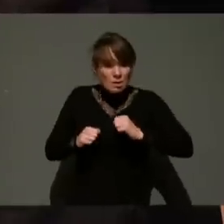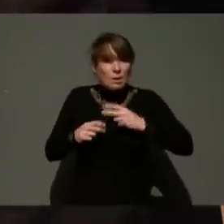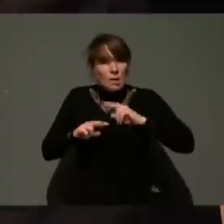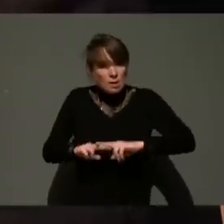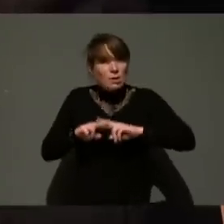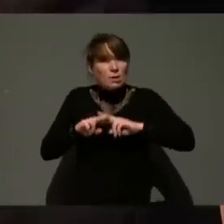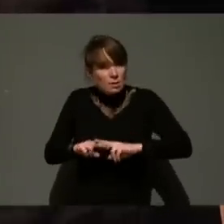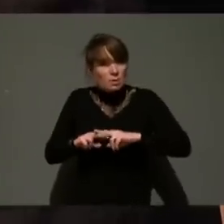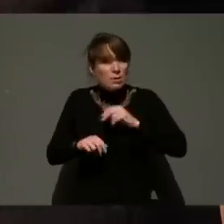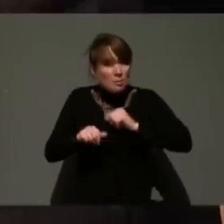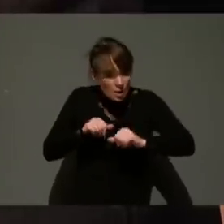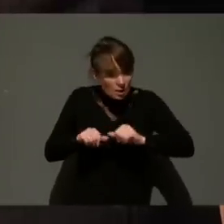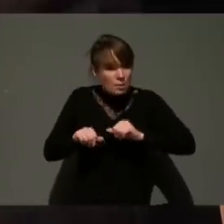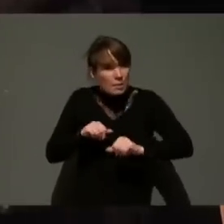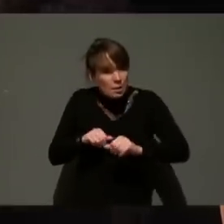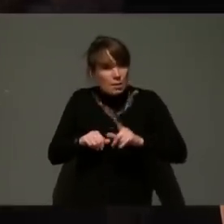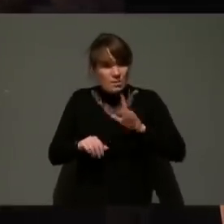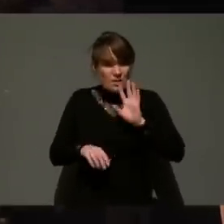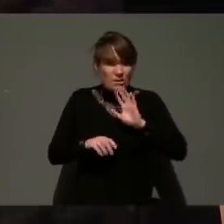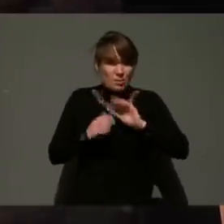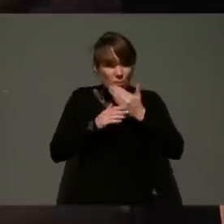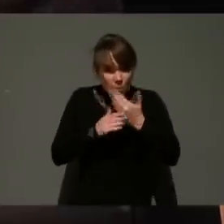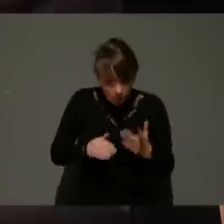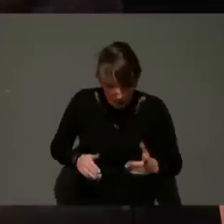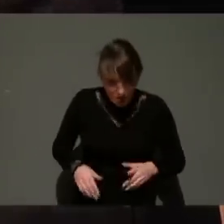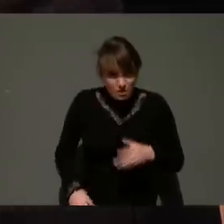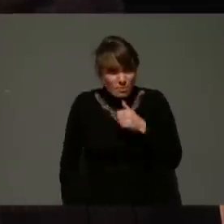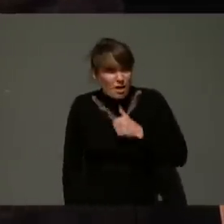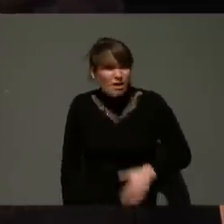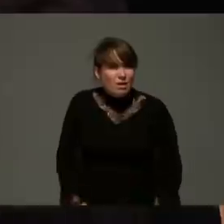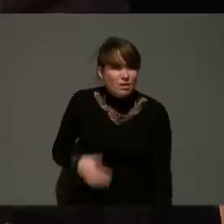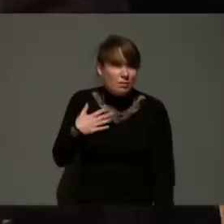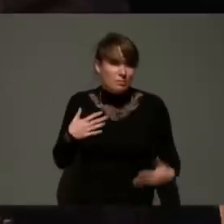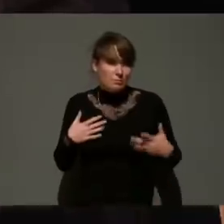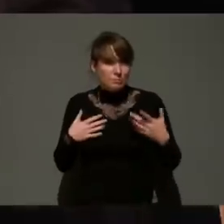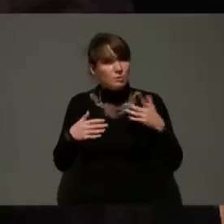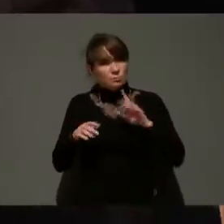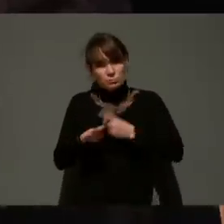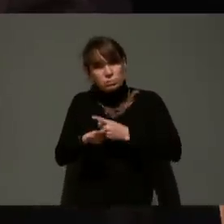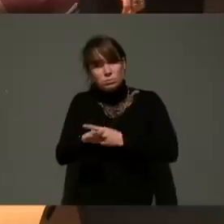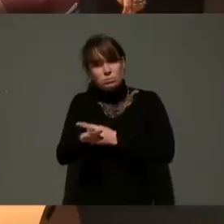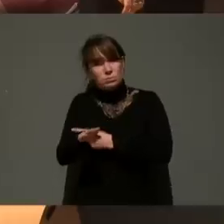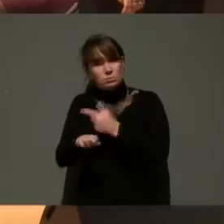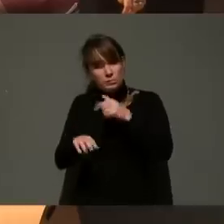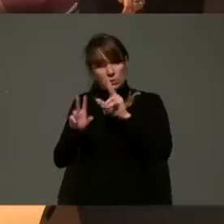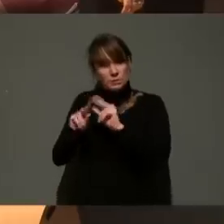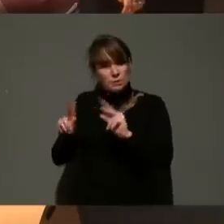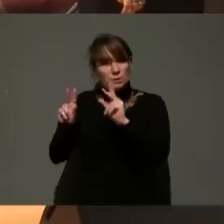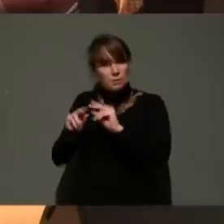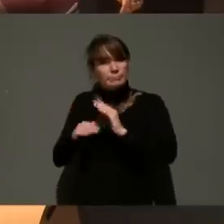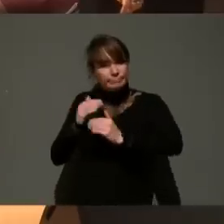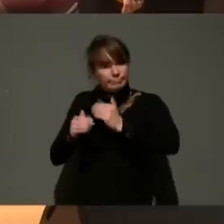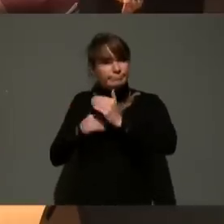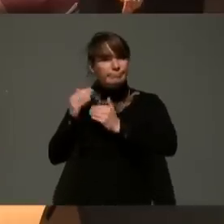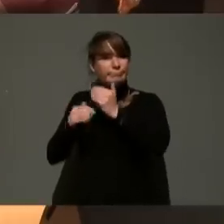mal, et après, le lendemain, ils vont avoir des courbatures, ils ne vont pas comprendre. Donc tout ça, il faut leur expliquer, et à ce moment-là, progressivement, et c'est après, au bout de quelques temps, qu'on peut